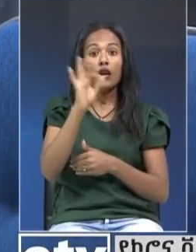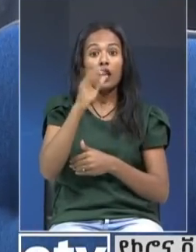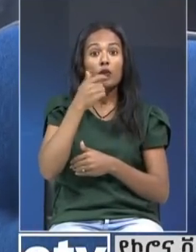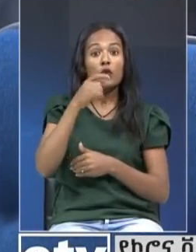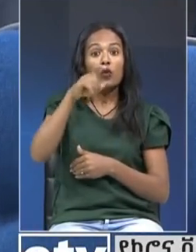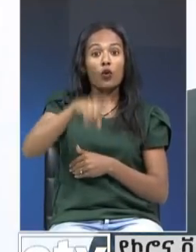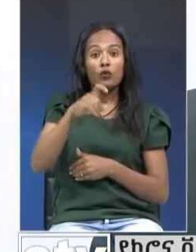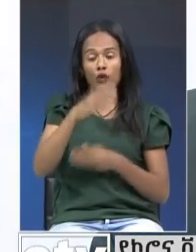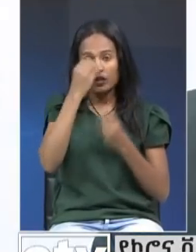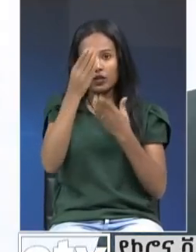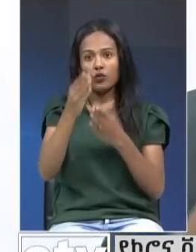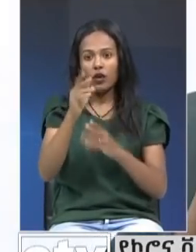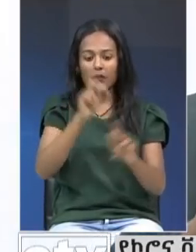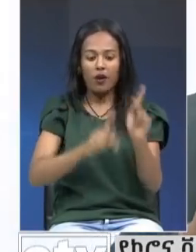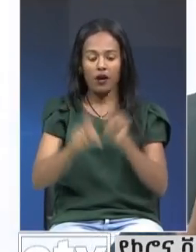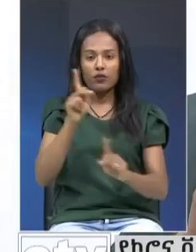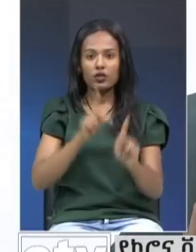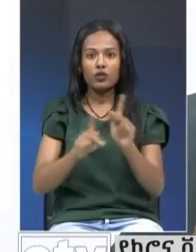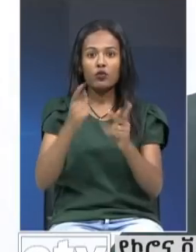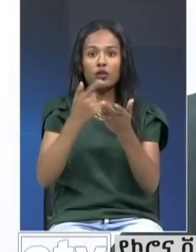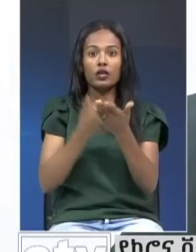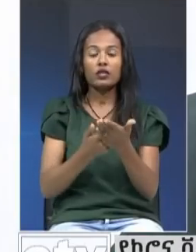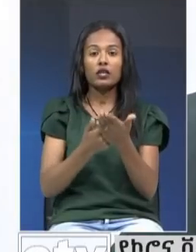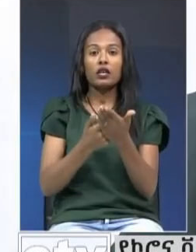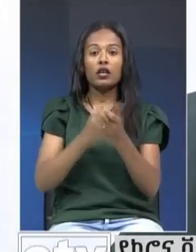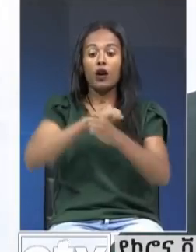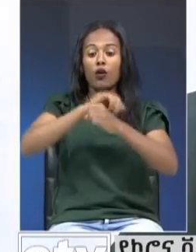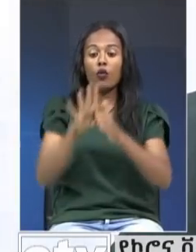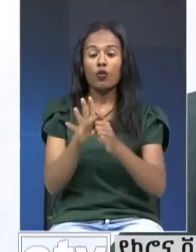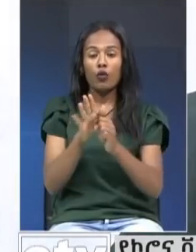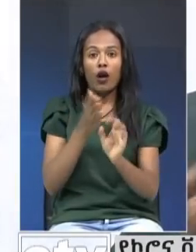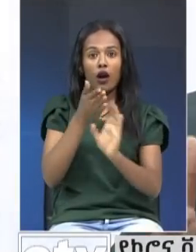አሳስቧል። ማህበረሰቡን ከዚህ ከኮሮና ቫይረስ አንጻር